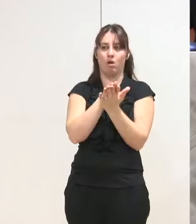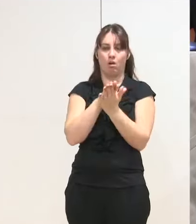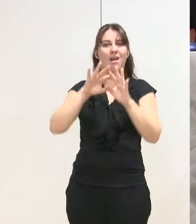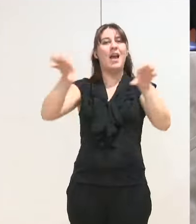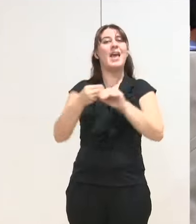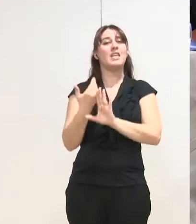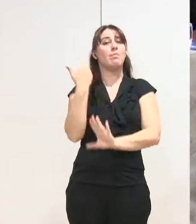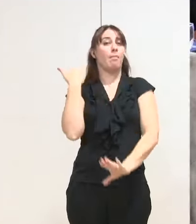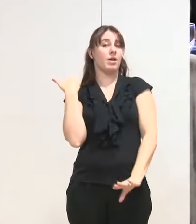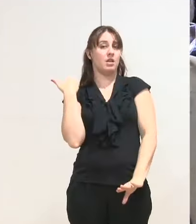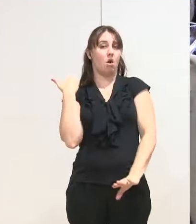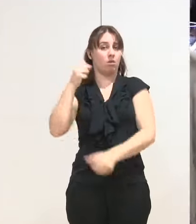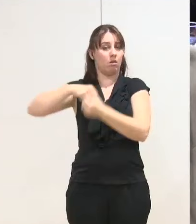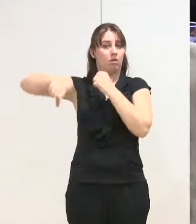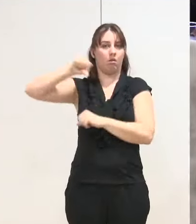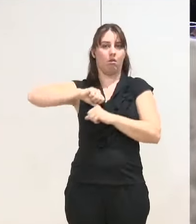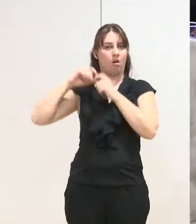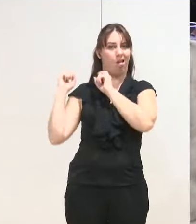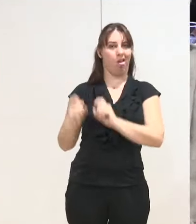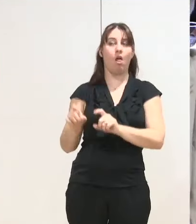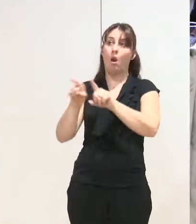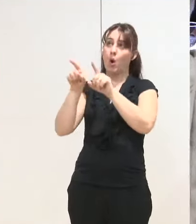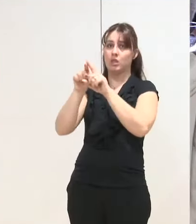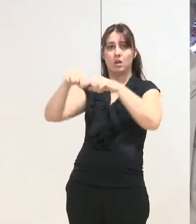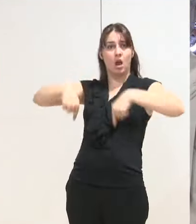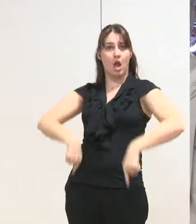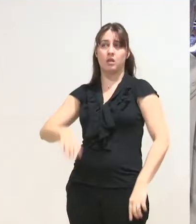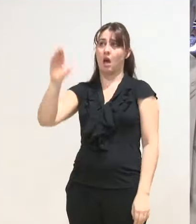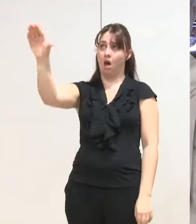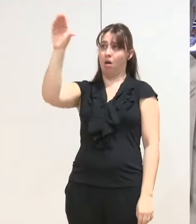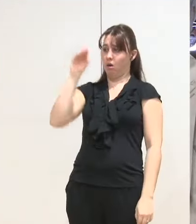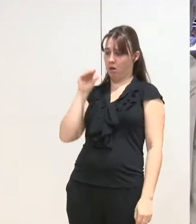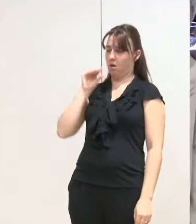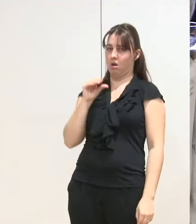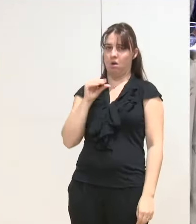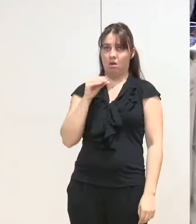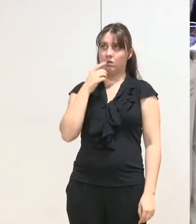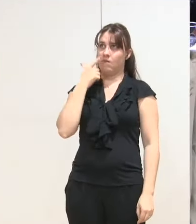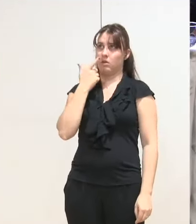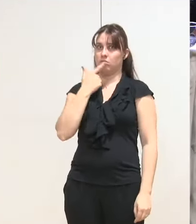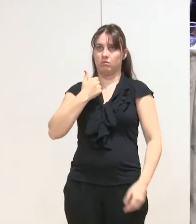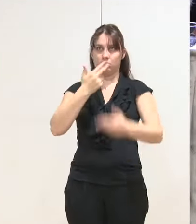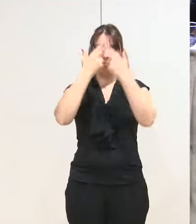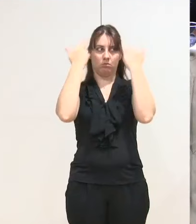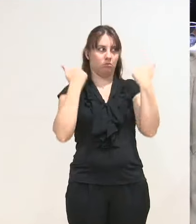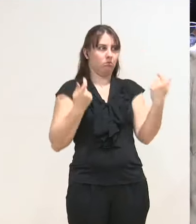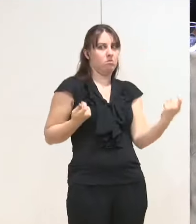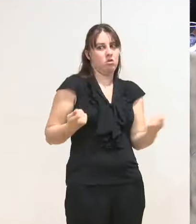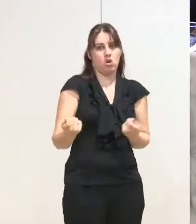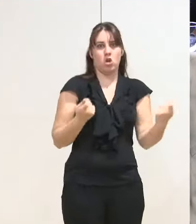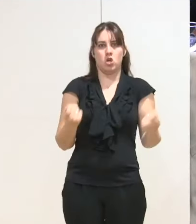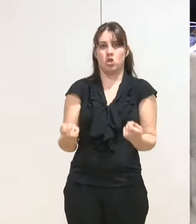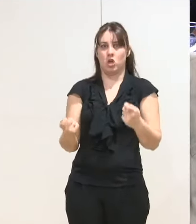précédente et violente diminution des dotations de l'État qui nous condamne à gérer la ville l'ensemble de ses services